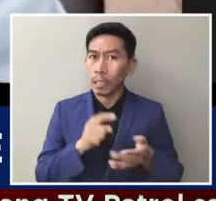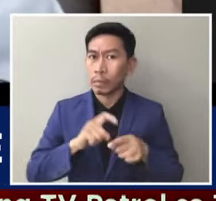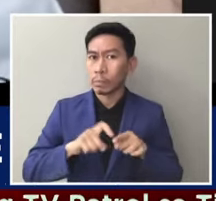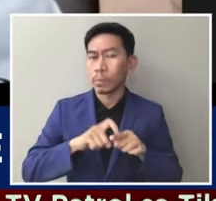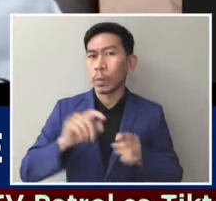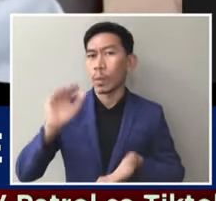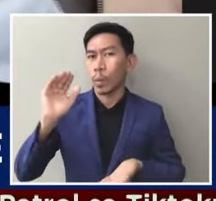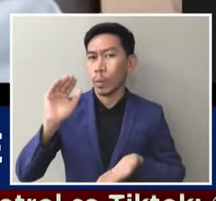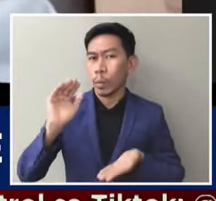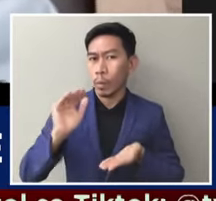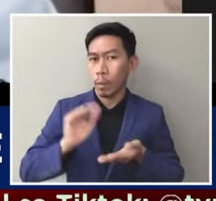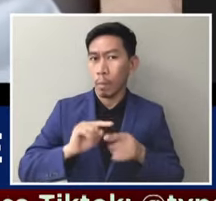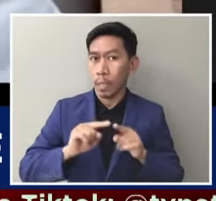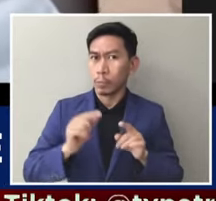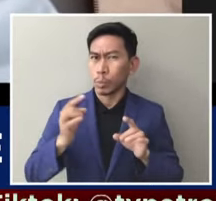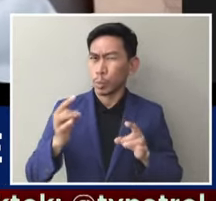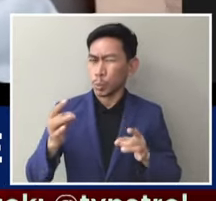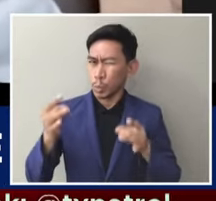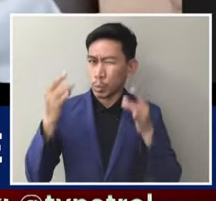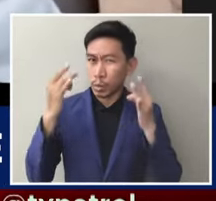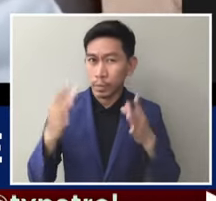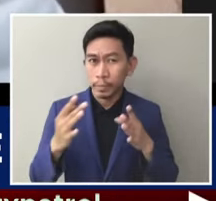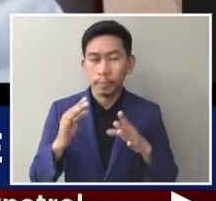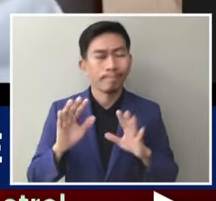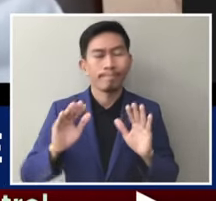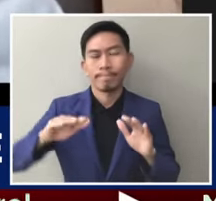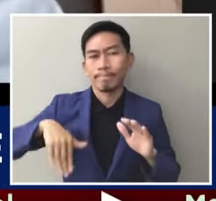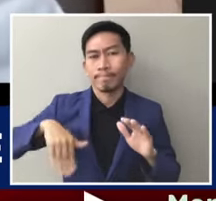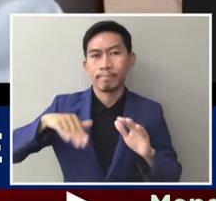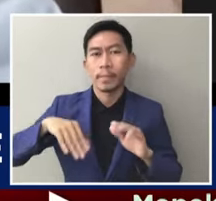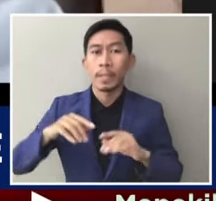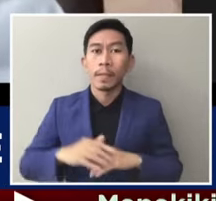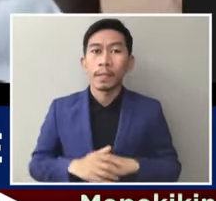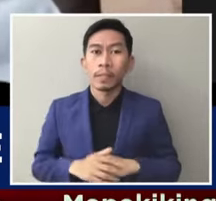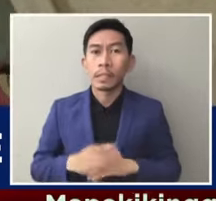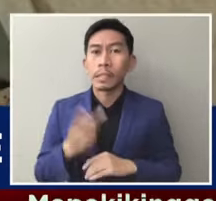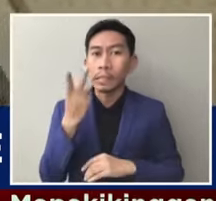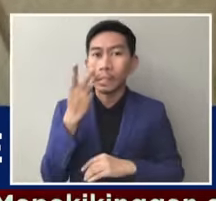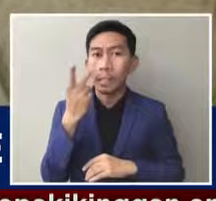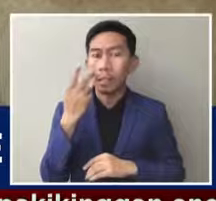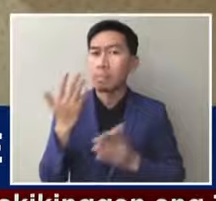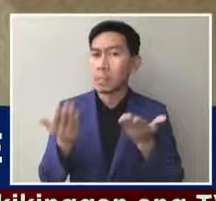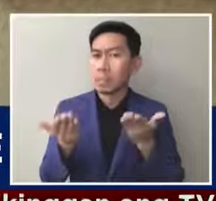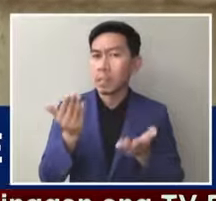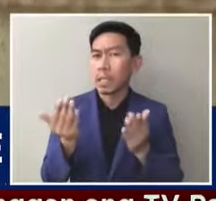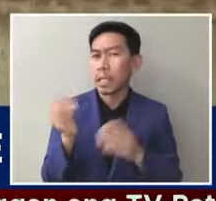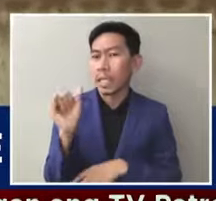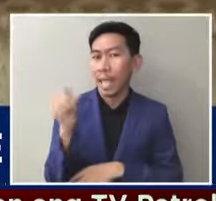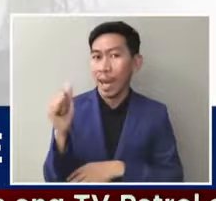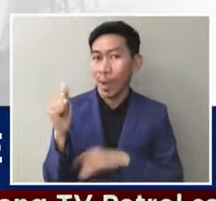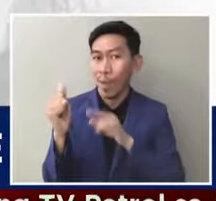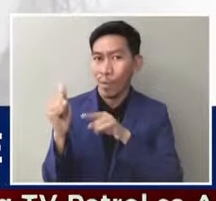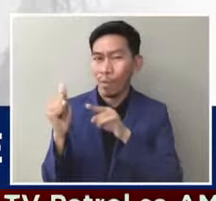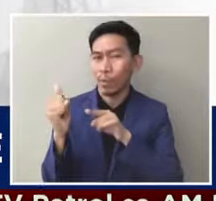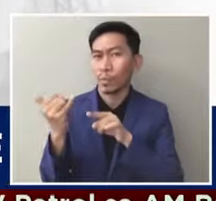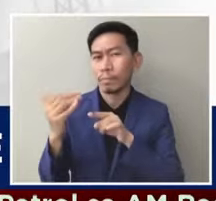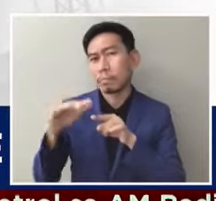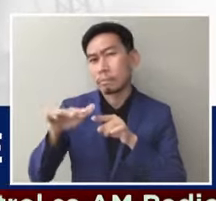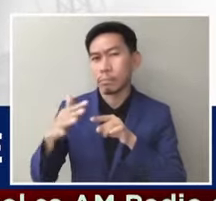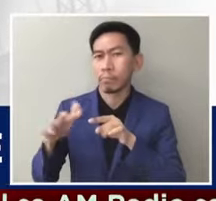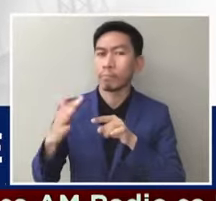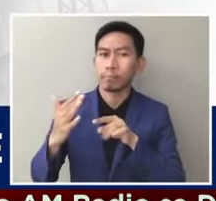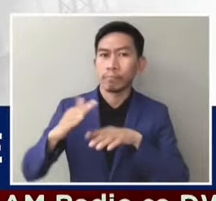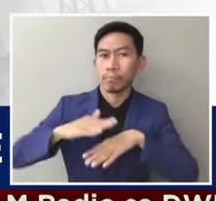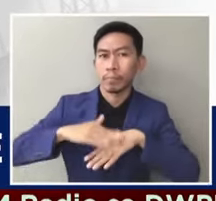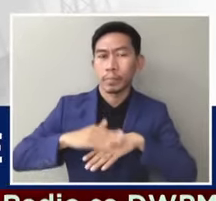red alert. So binabantayan natin yung posibleng yellow alert. Nitong April 4, nalagpasan na